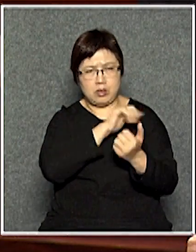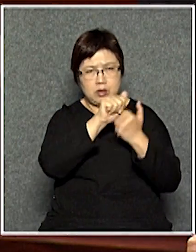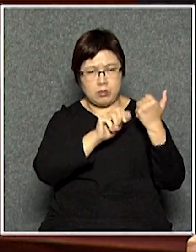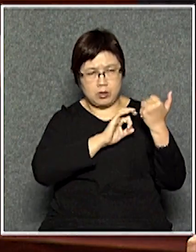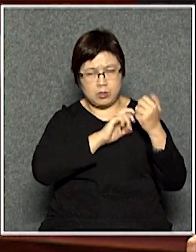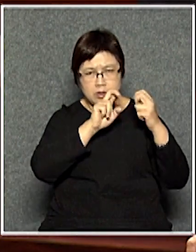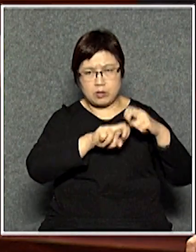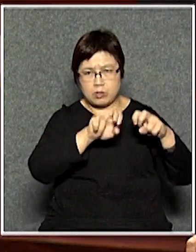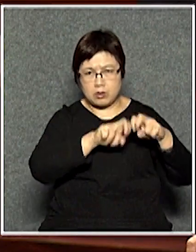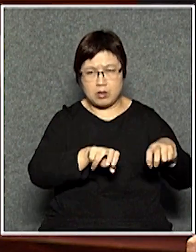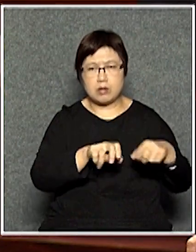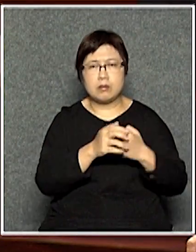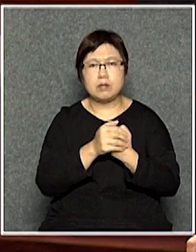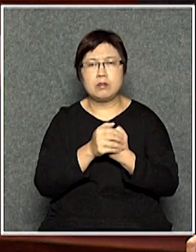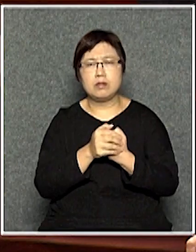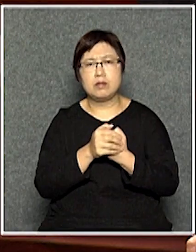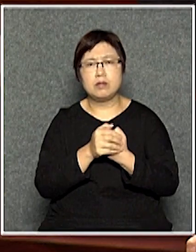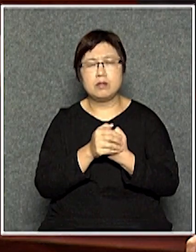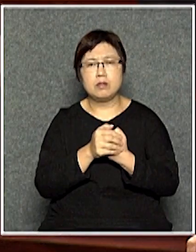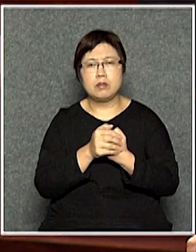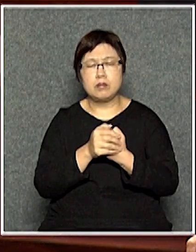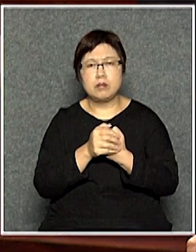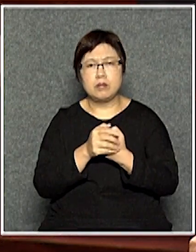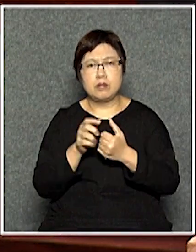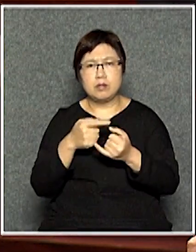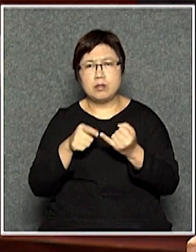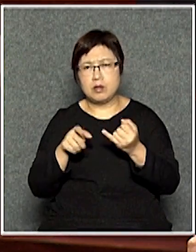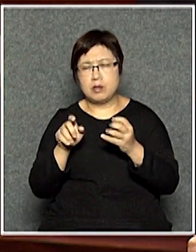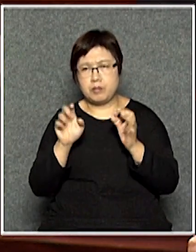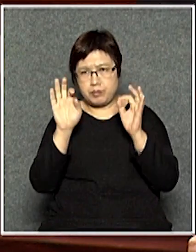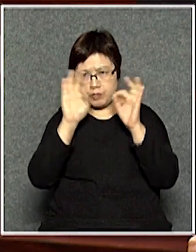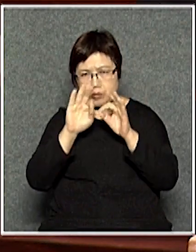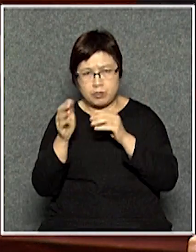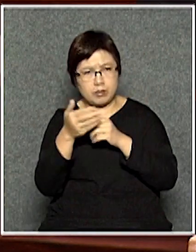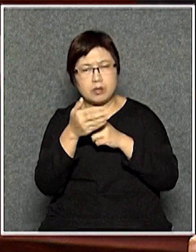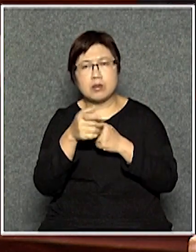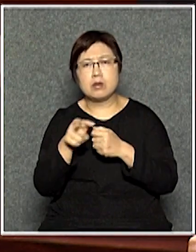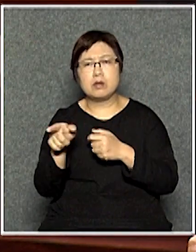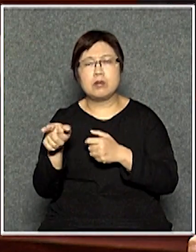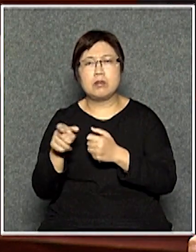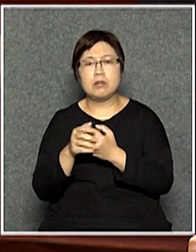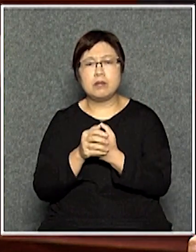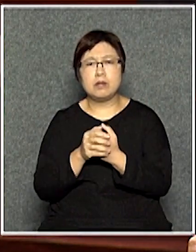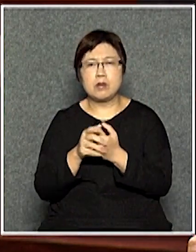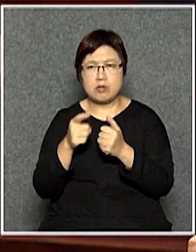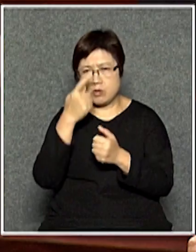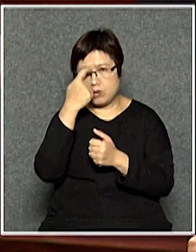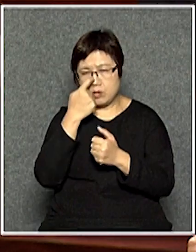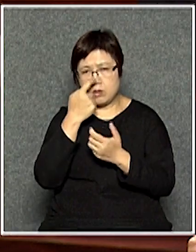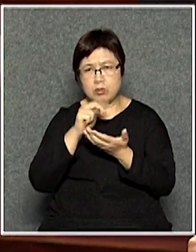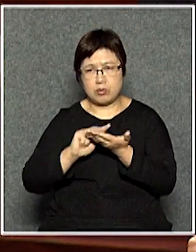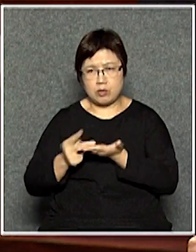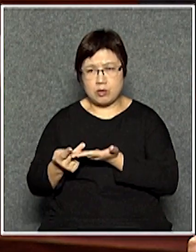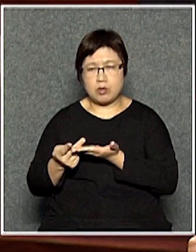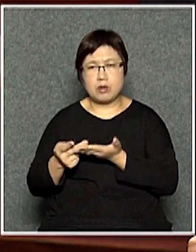範圍，這個是徹頭徹尾的誤導啊，主席。梁振英修改那個